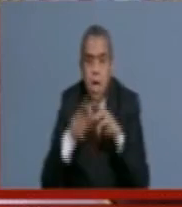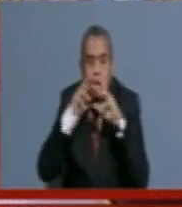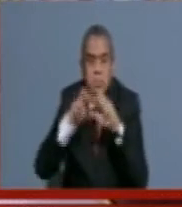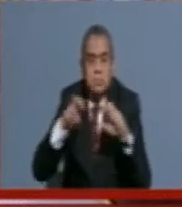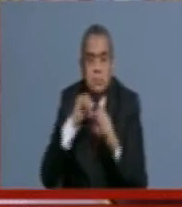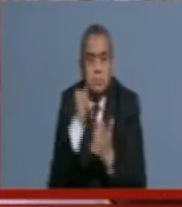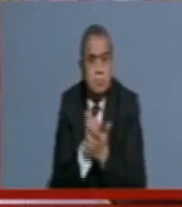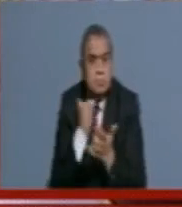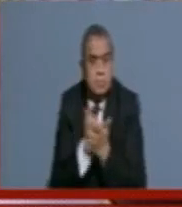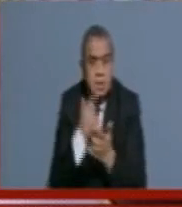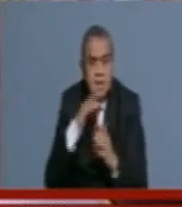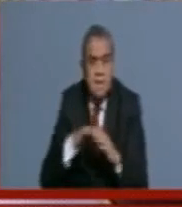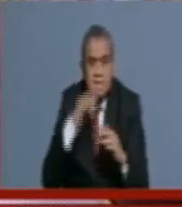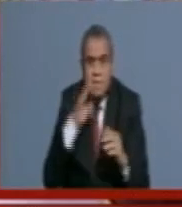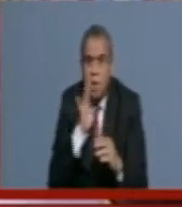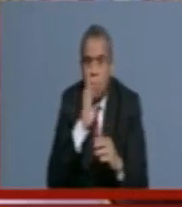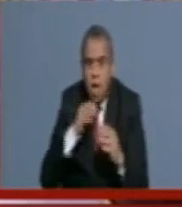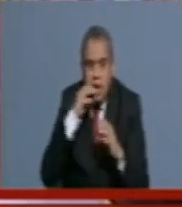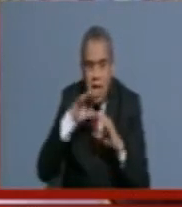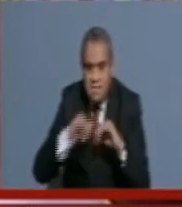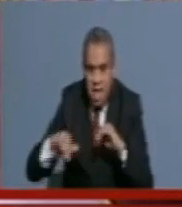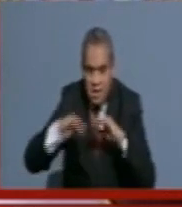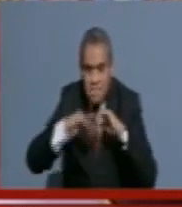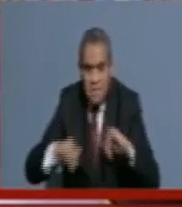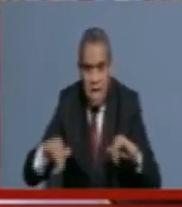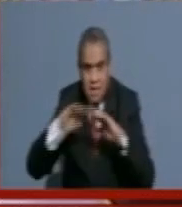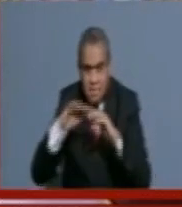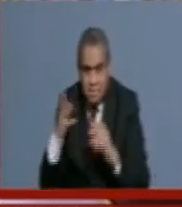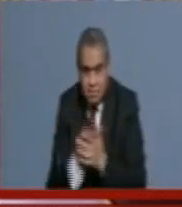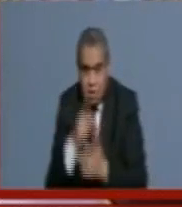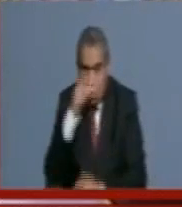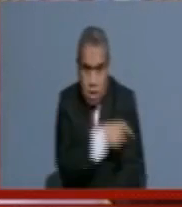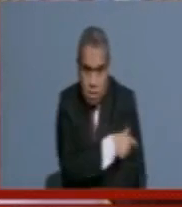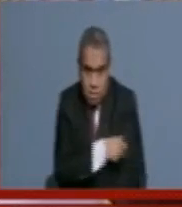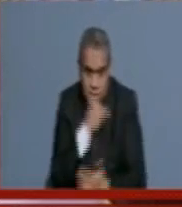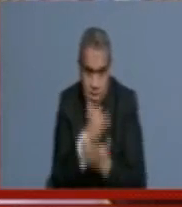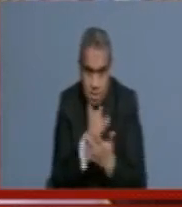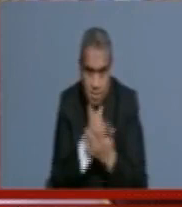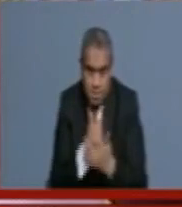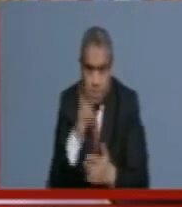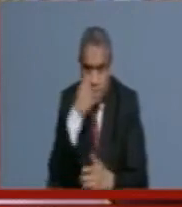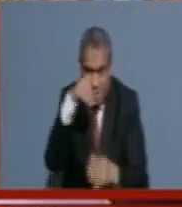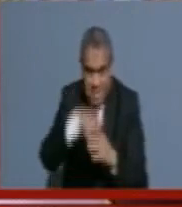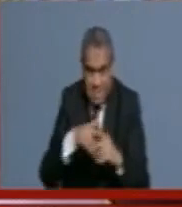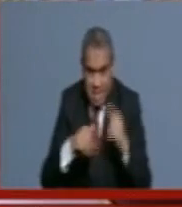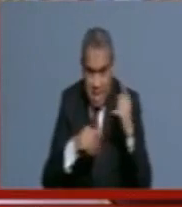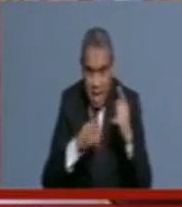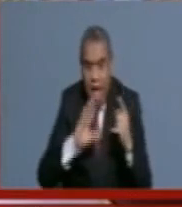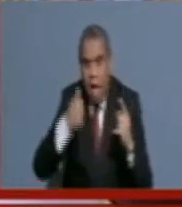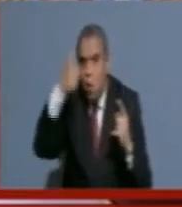عملية الفرز وفقا لسياق القانون يا إما ممثل عن أحد المرشحين أو وكيله.